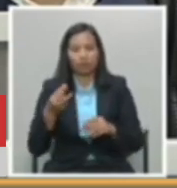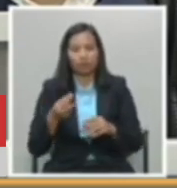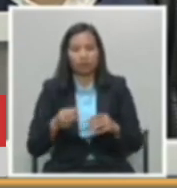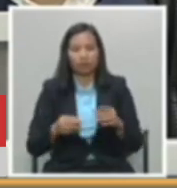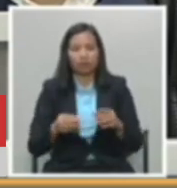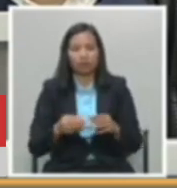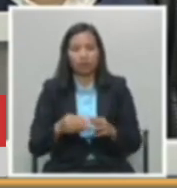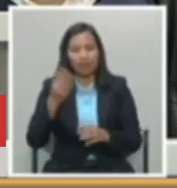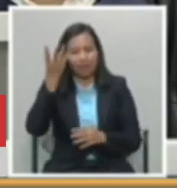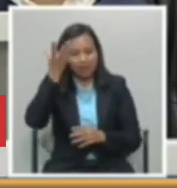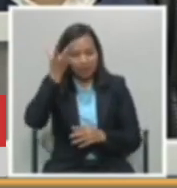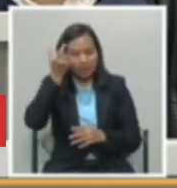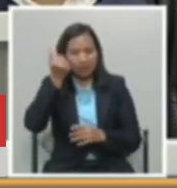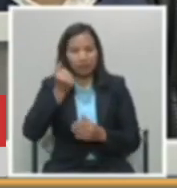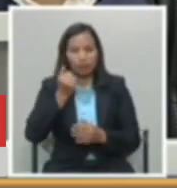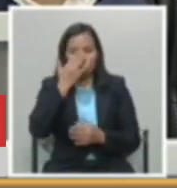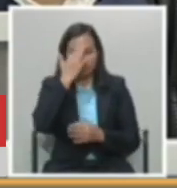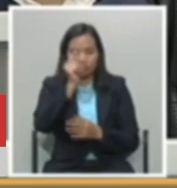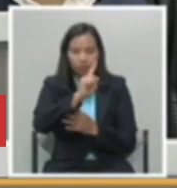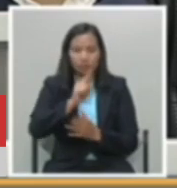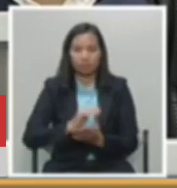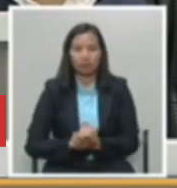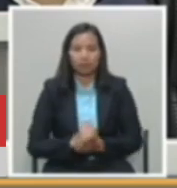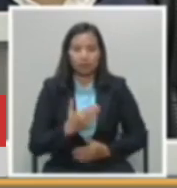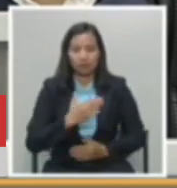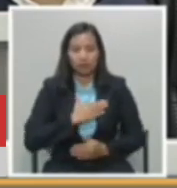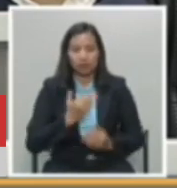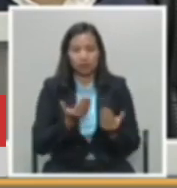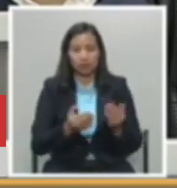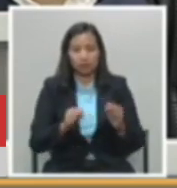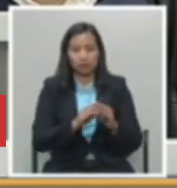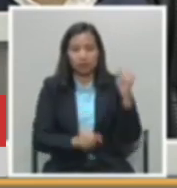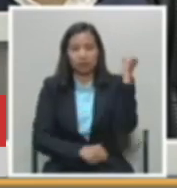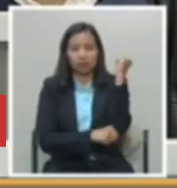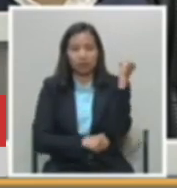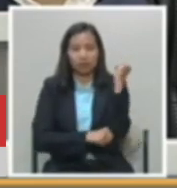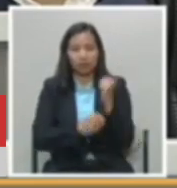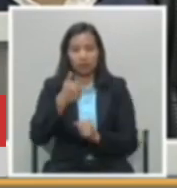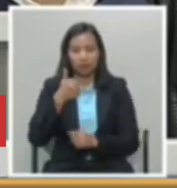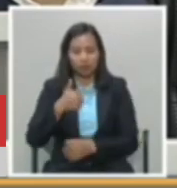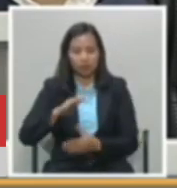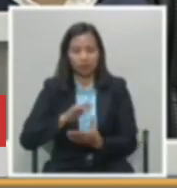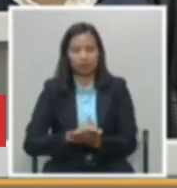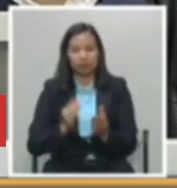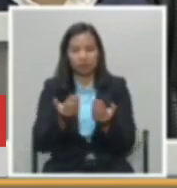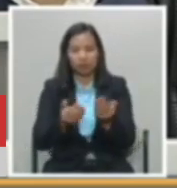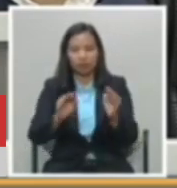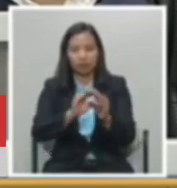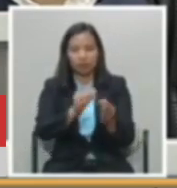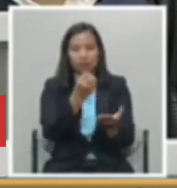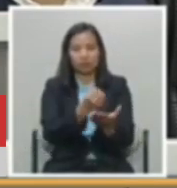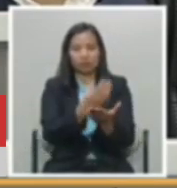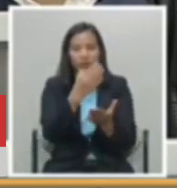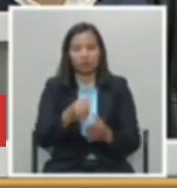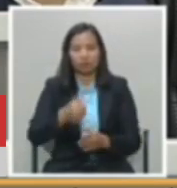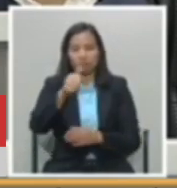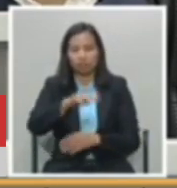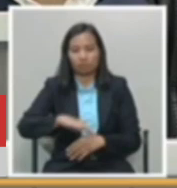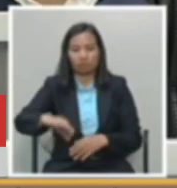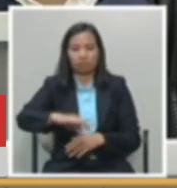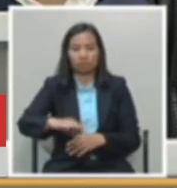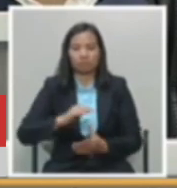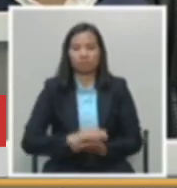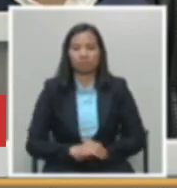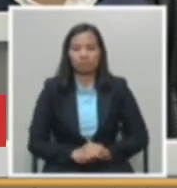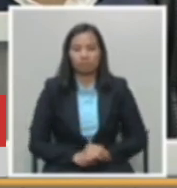นเครียดค่ะเพราะว่ามองว่าเอ๊ะทำไมตัวเองยากจนแต่ทำไมมันไม่ได้ทำไมบางครอบครัวได้ทุกคนเลยเพราะฉ